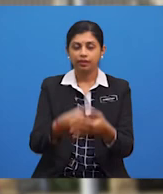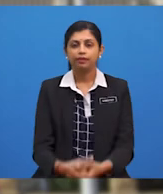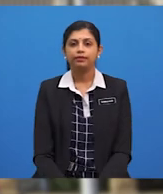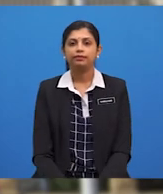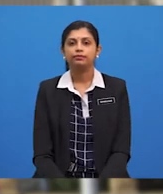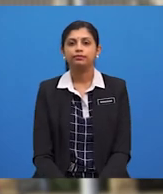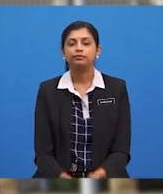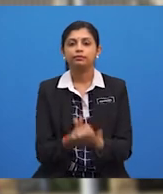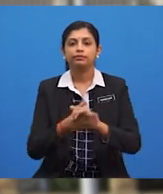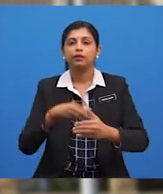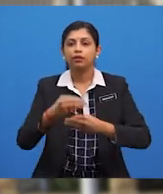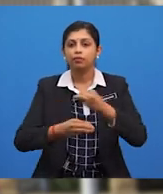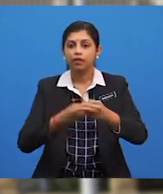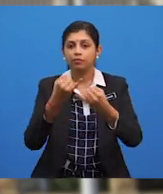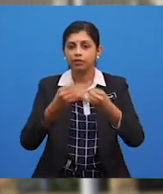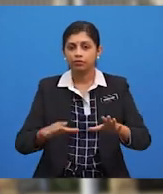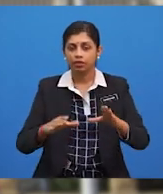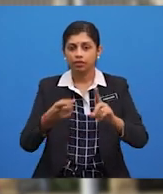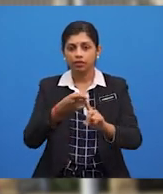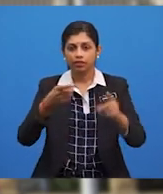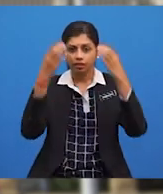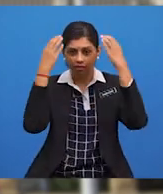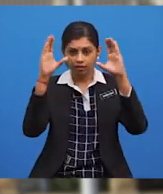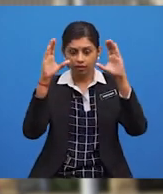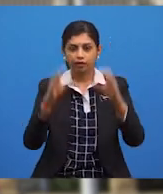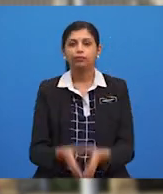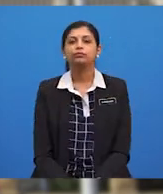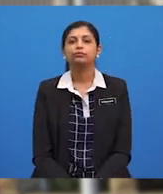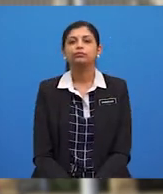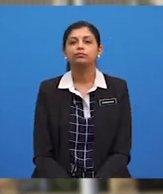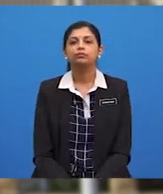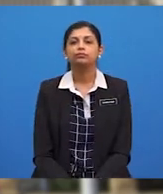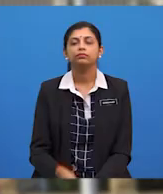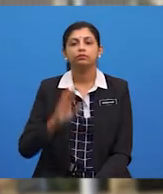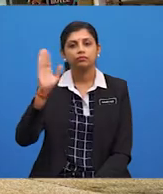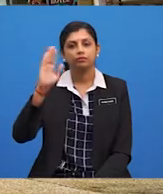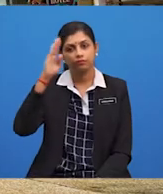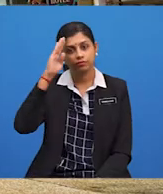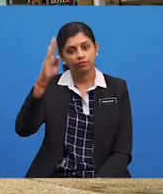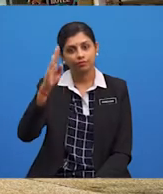Selamat maju jaya dari cikgu. Sekian, Assalamualaikum.